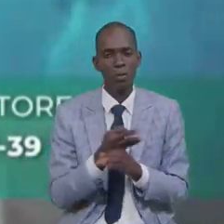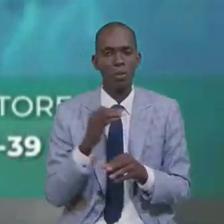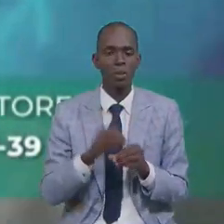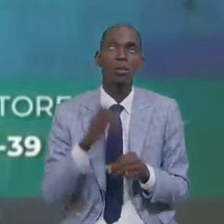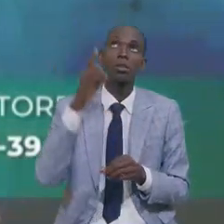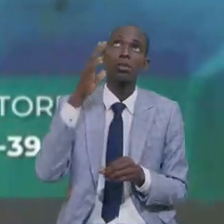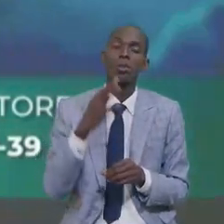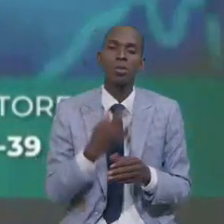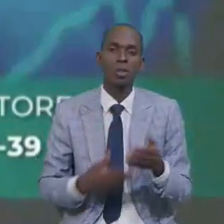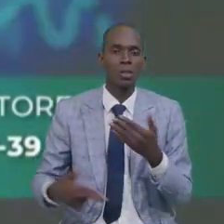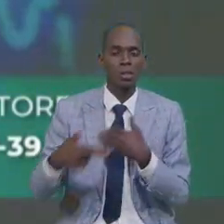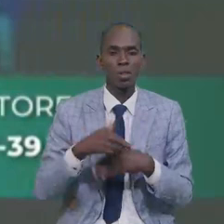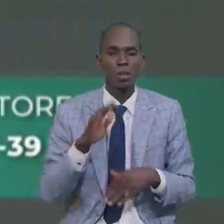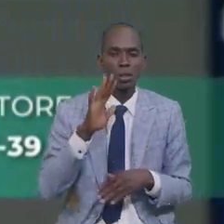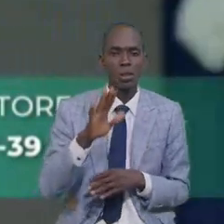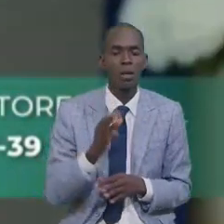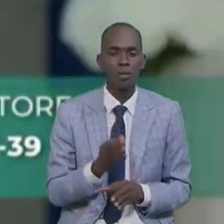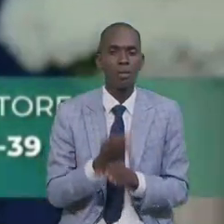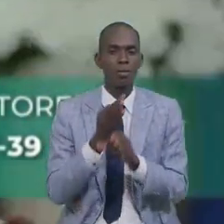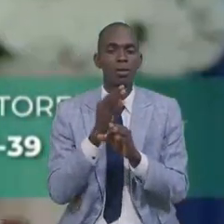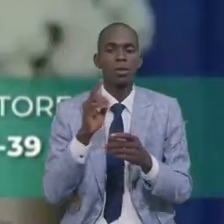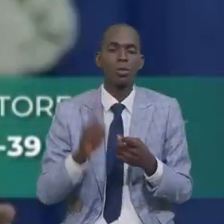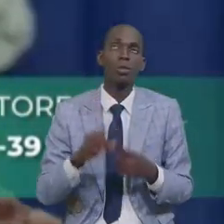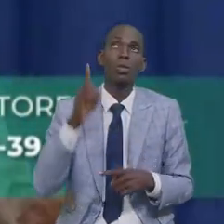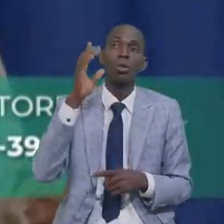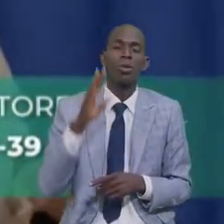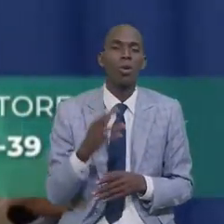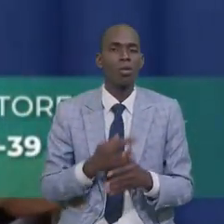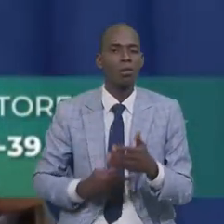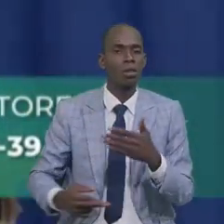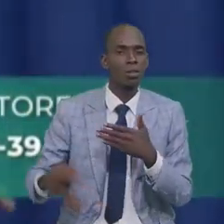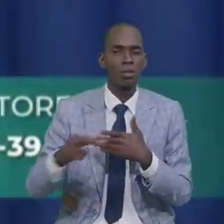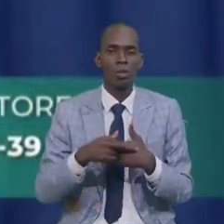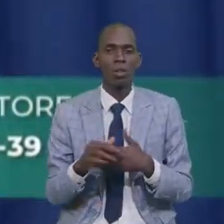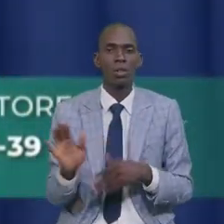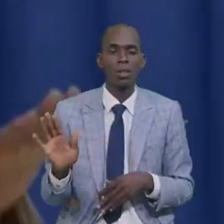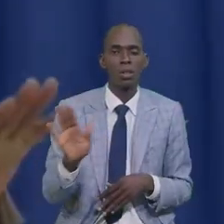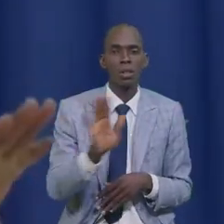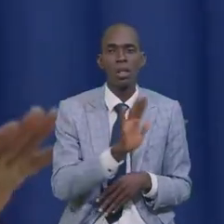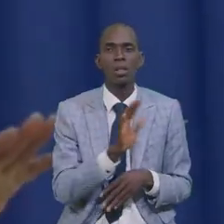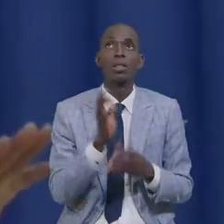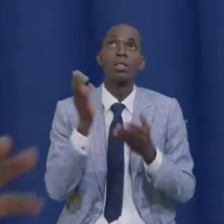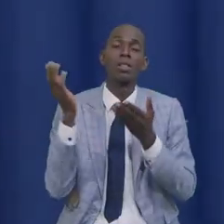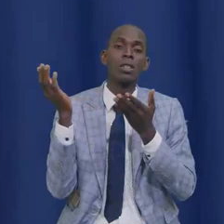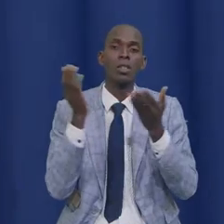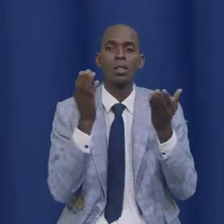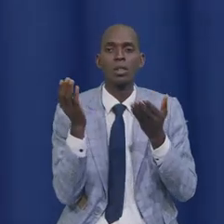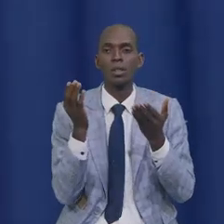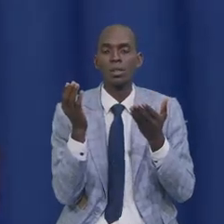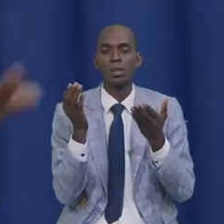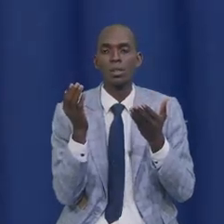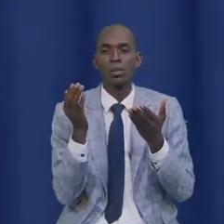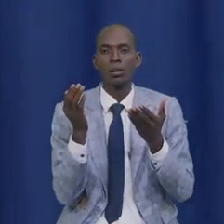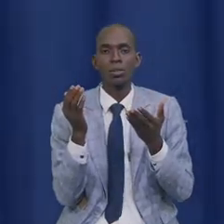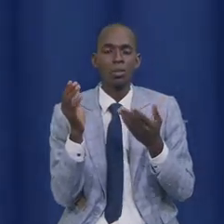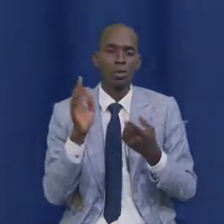Dieu. Il doit restaurer leur fidélité à Dieu. Il doit restaurer leur